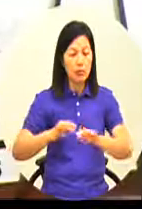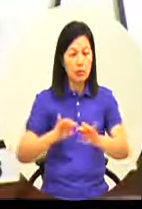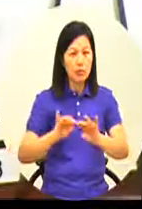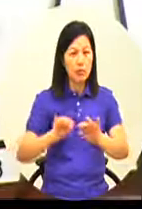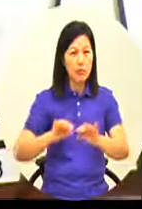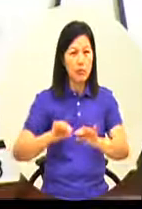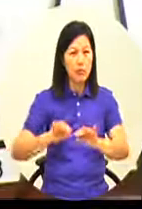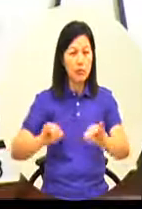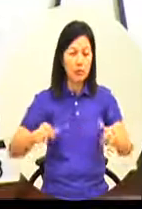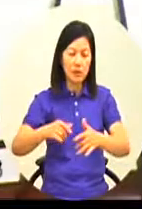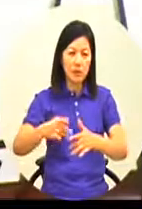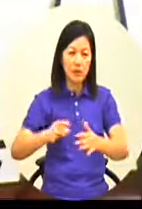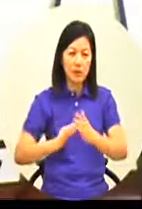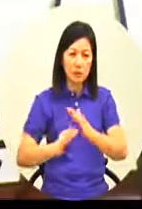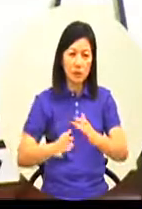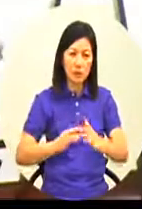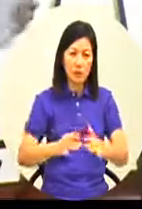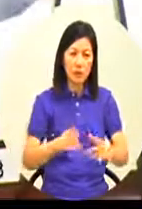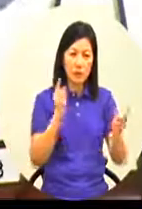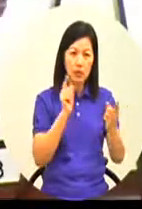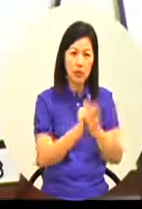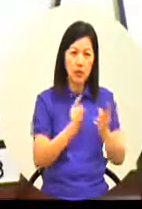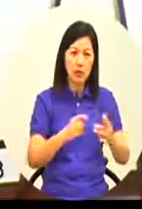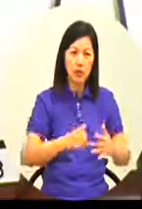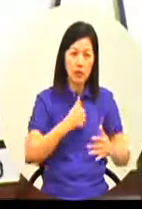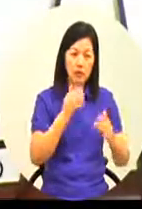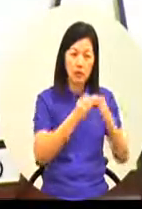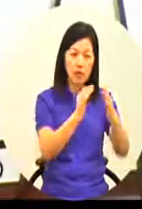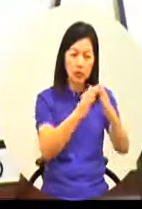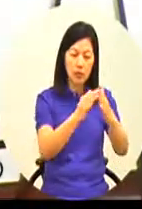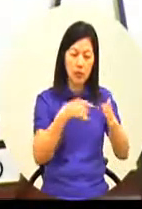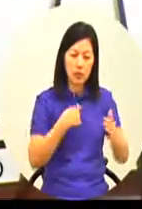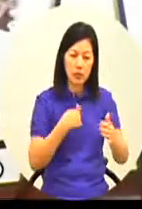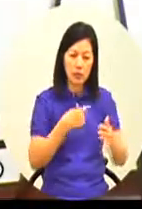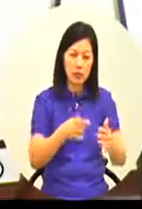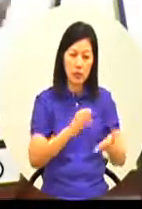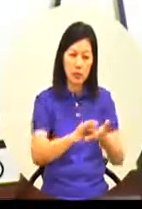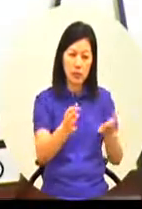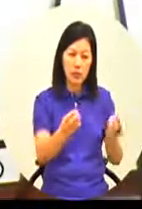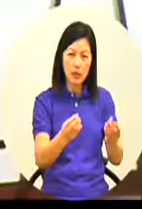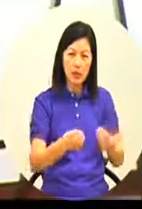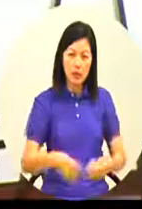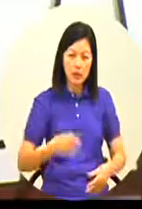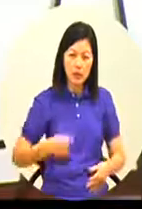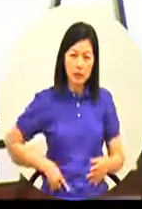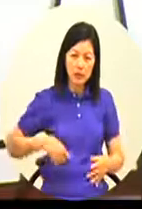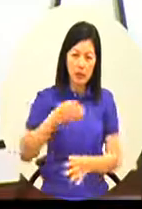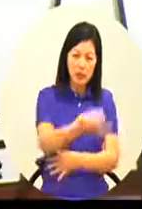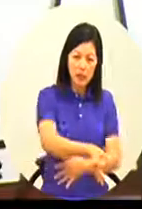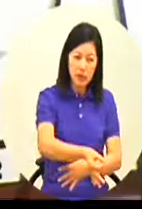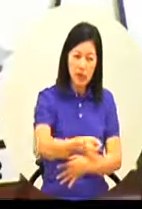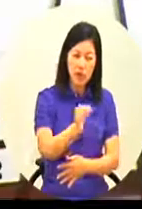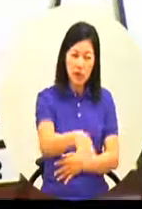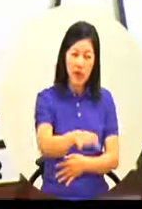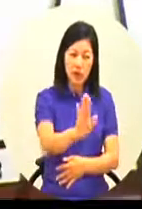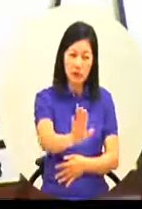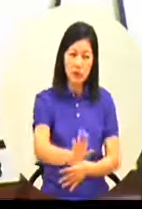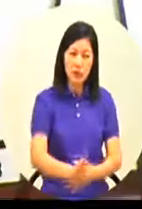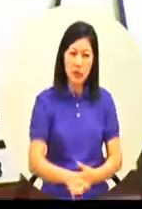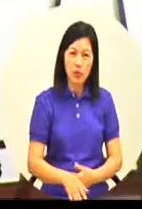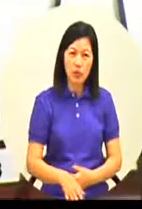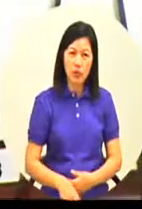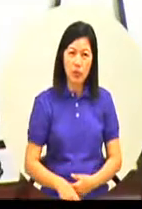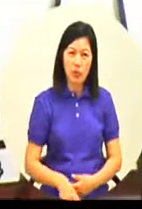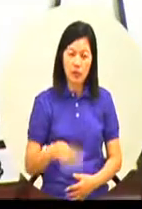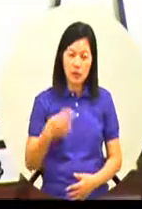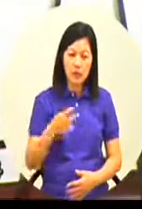不咧用啊，竟然讲伊是对使馆，讲哎，搁要给咱开价，讲伊可能搁开偌济钱，你遐吼，又